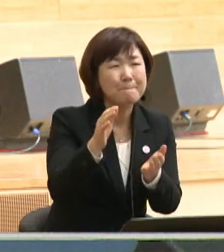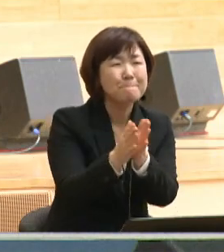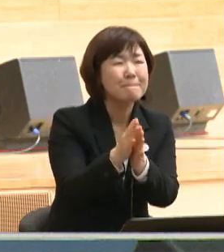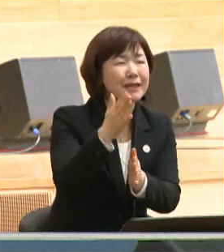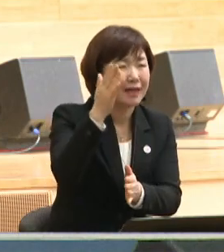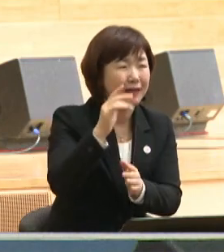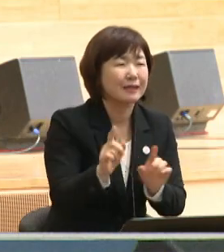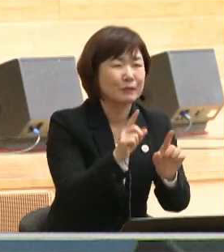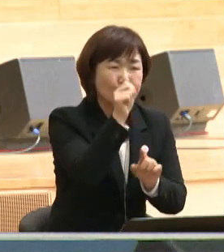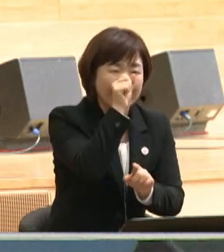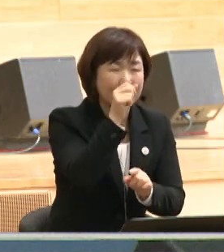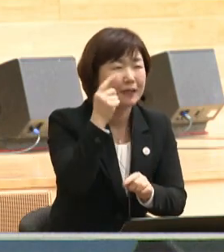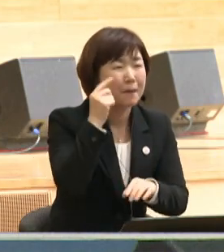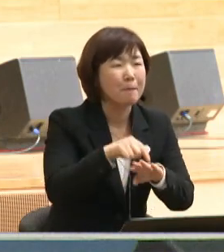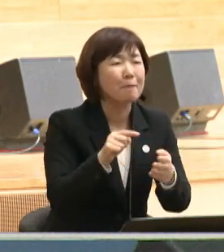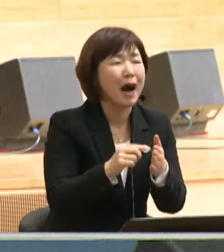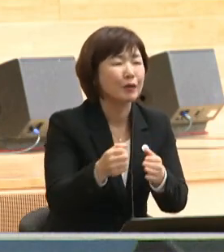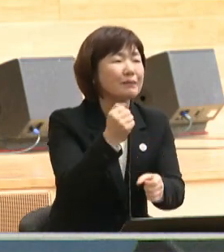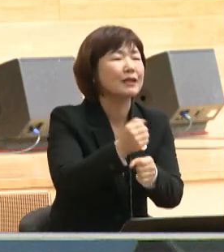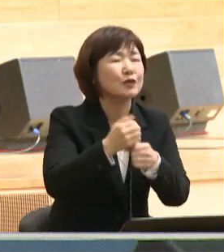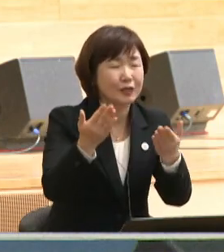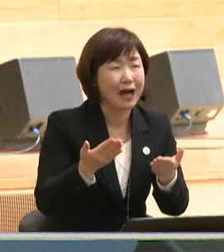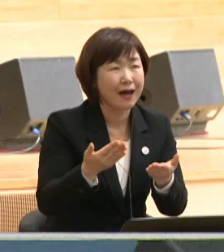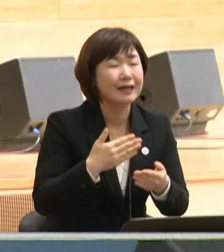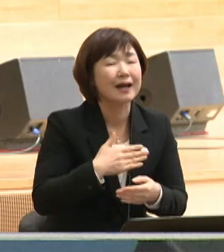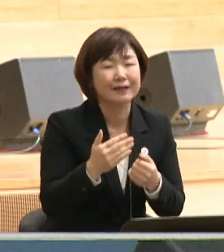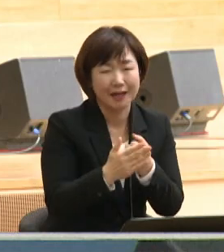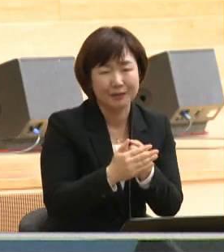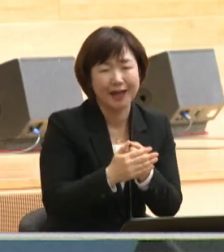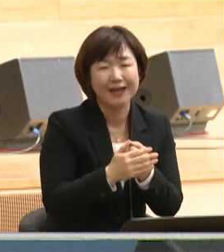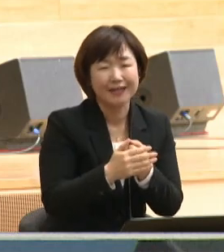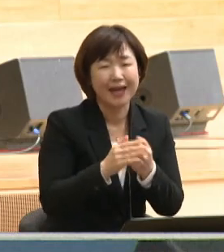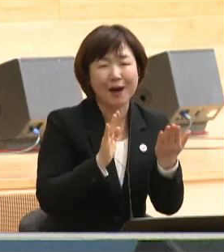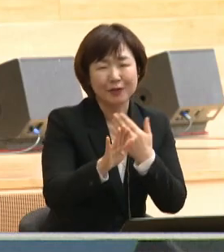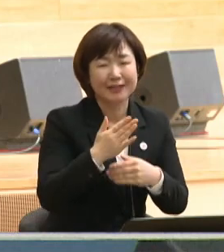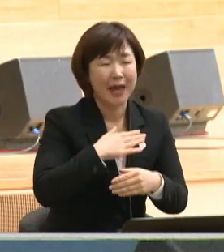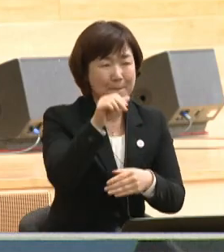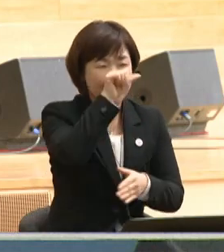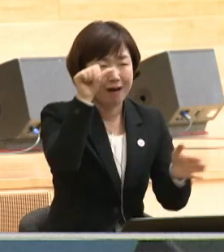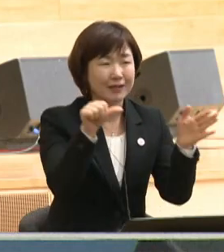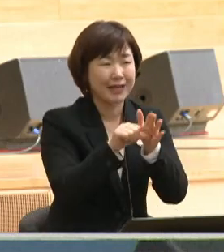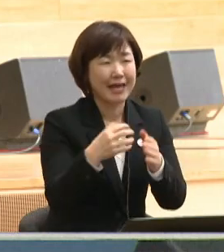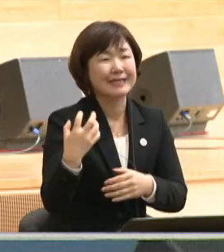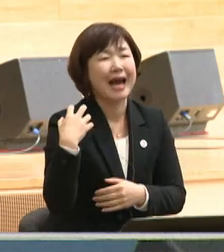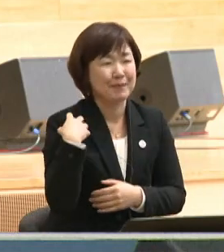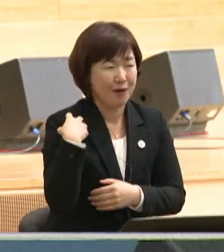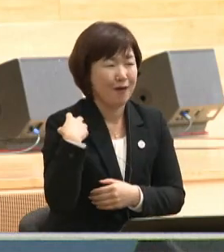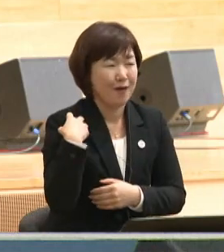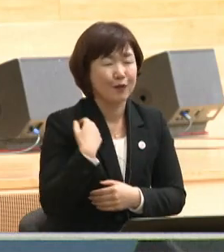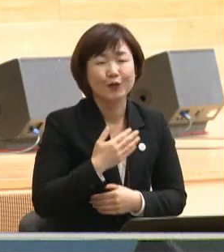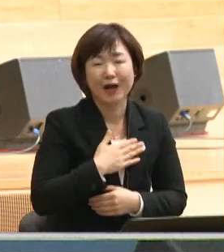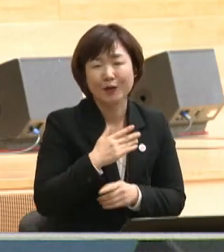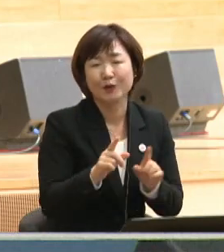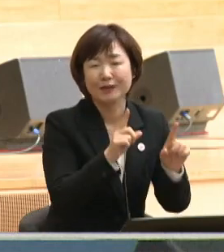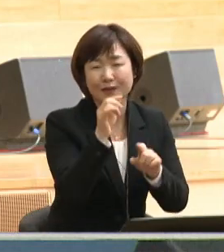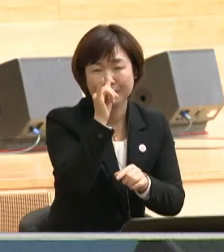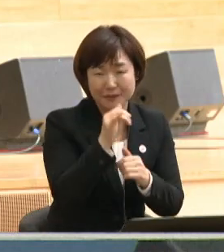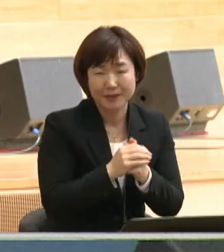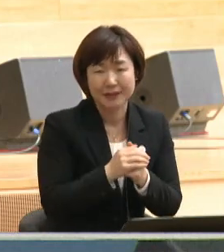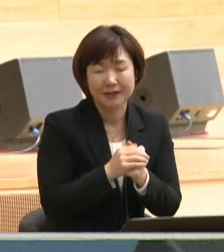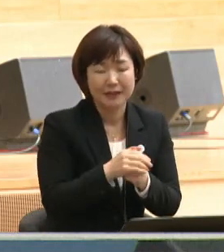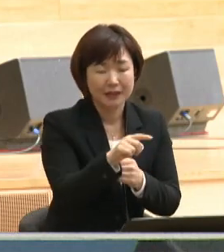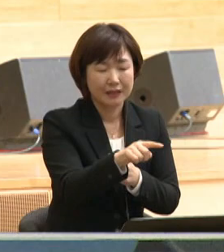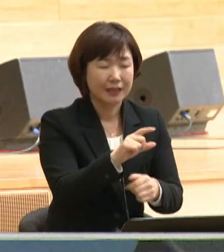주셨음을 이제는 알기 때문에 저의 이름은 이제 제 평생의 사명이 되었습니다 이런 이유 때문에